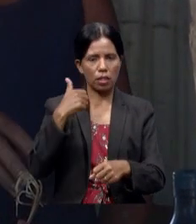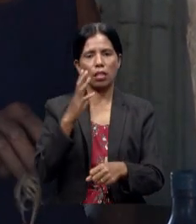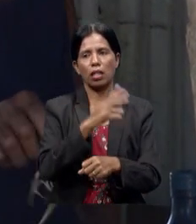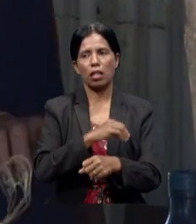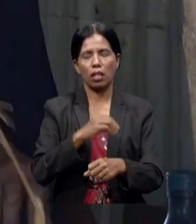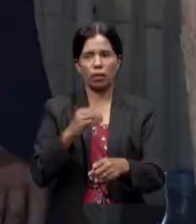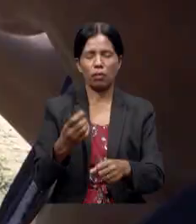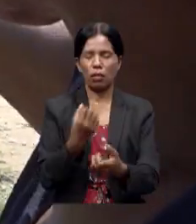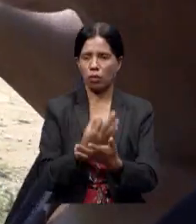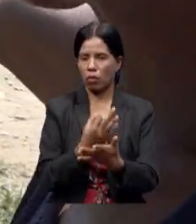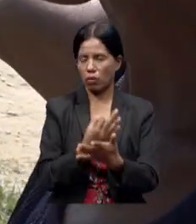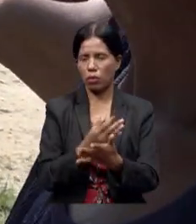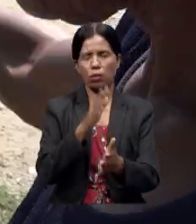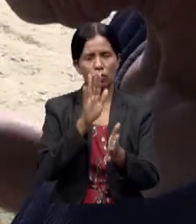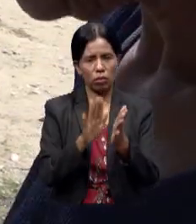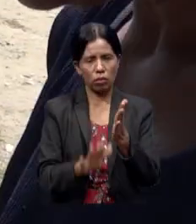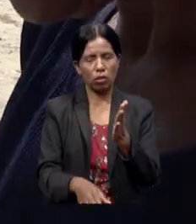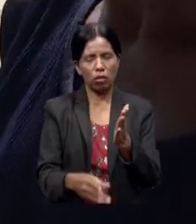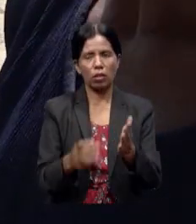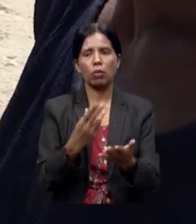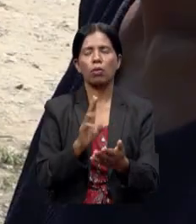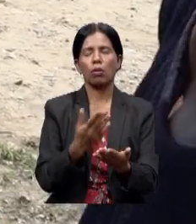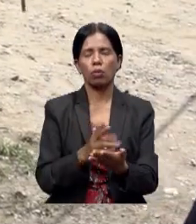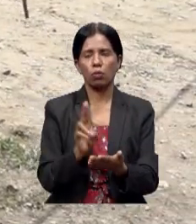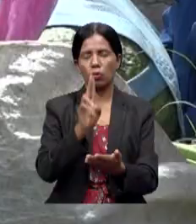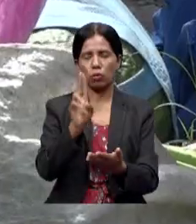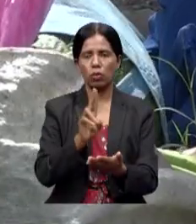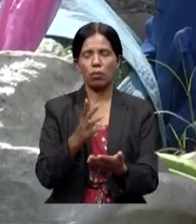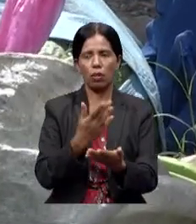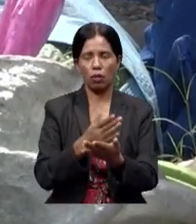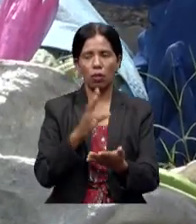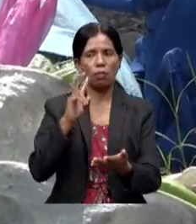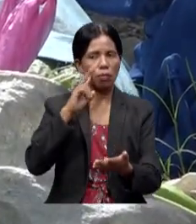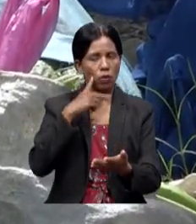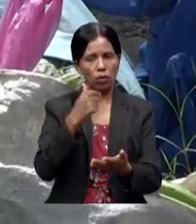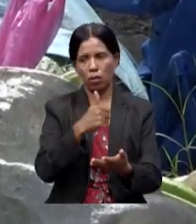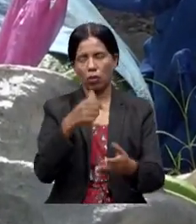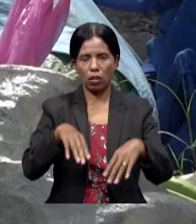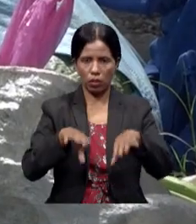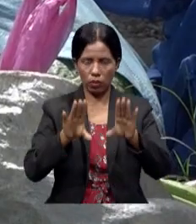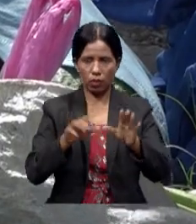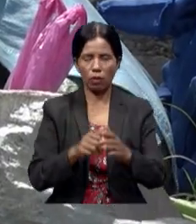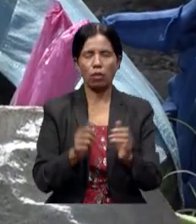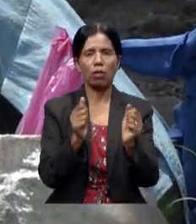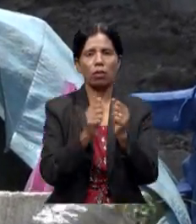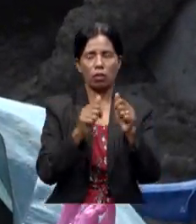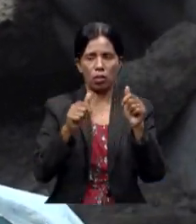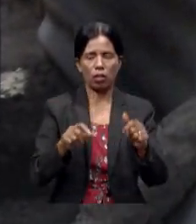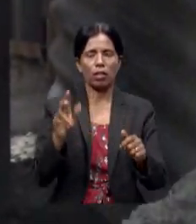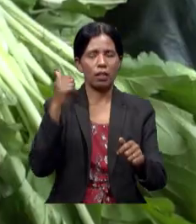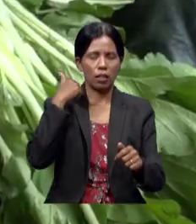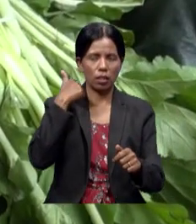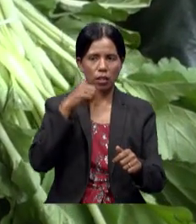nia rendimento menos rodi usa basosa fali modo tahanselo atufan. Honu né, tia